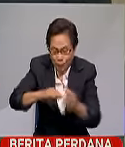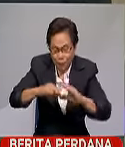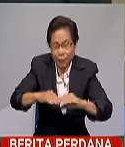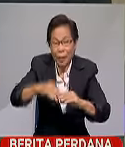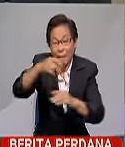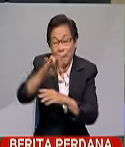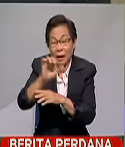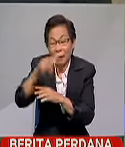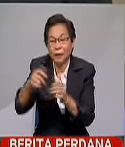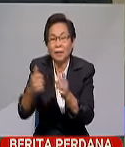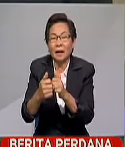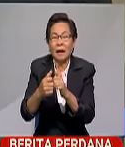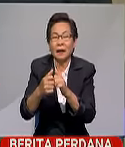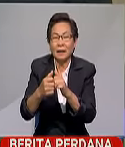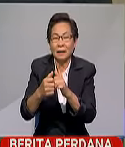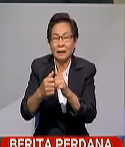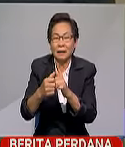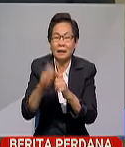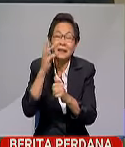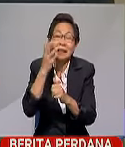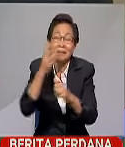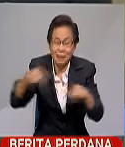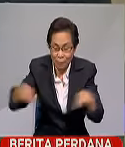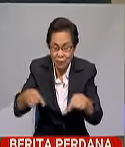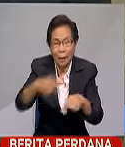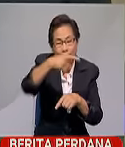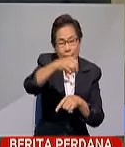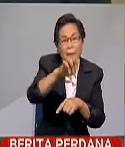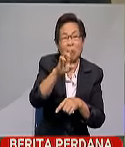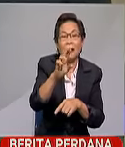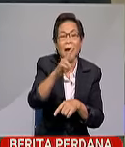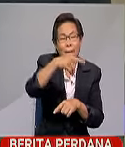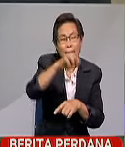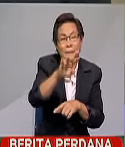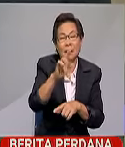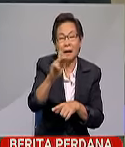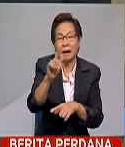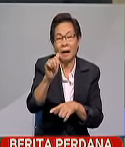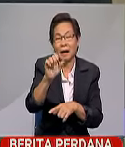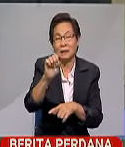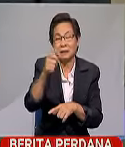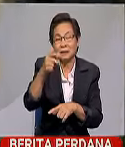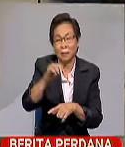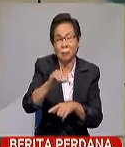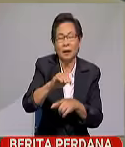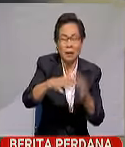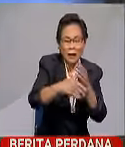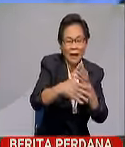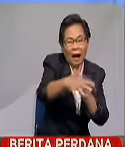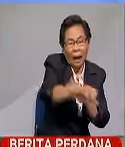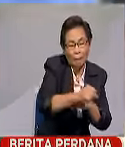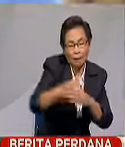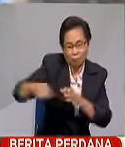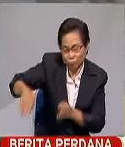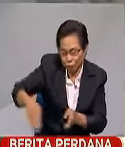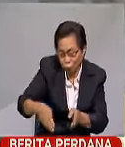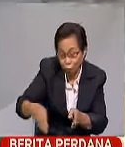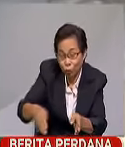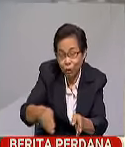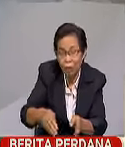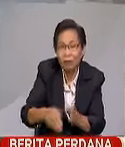dari laut. Kalau macam pekasam, ikan dia kita ambil daripada sungai. Melihat potensi ini,